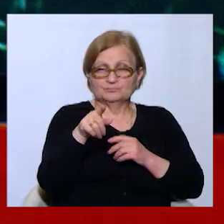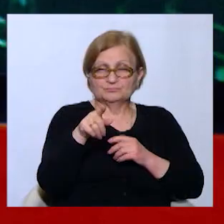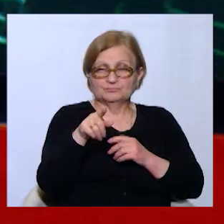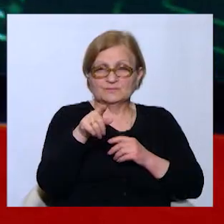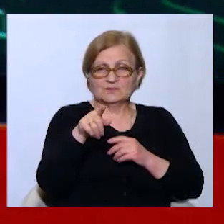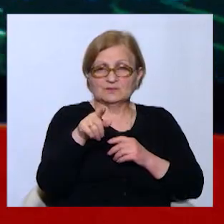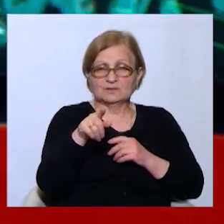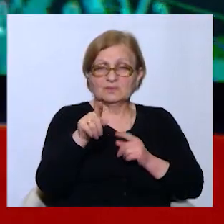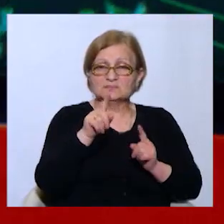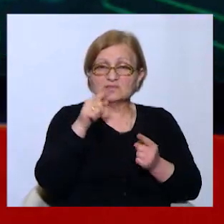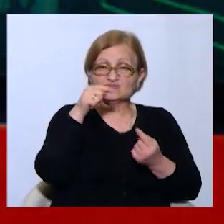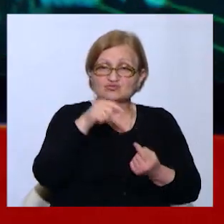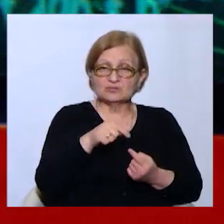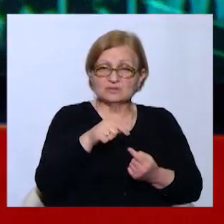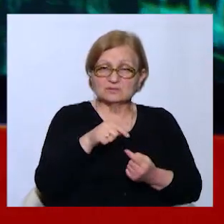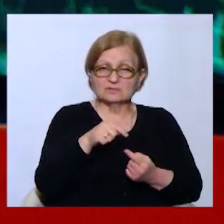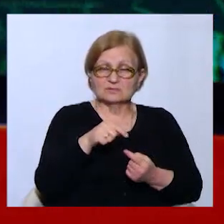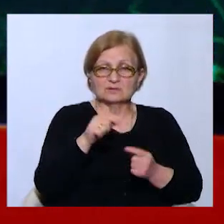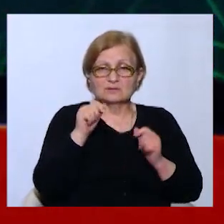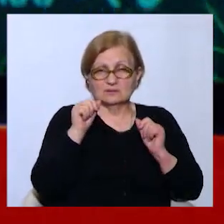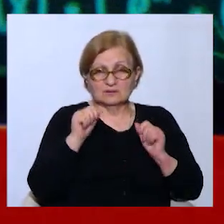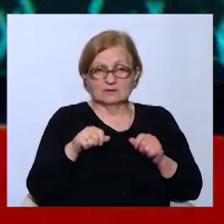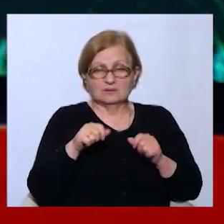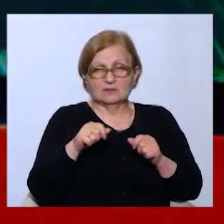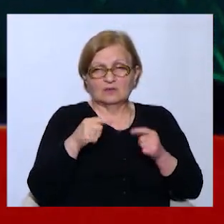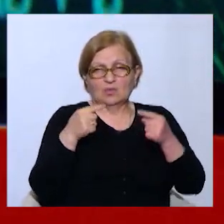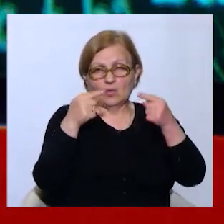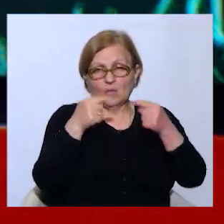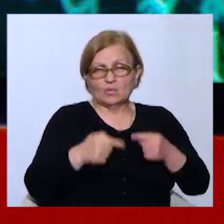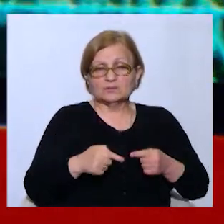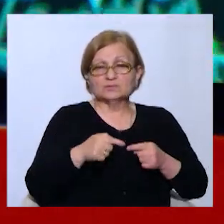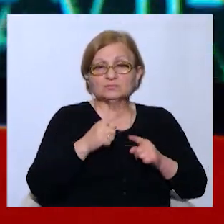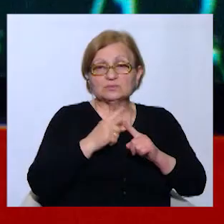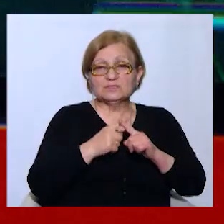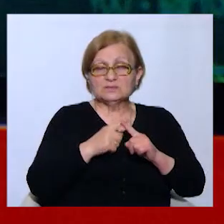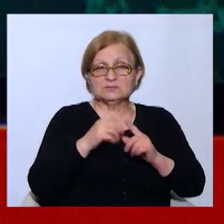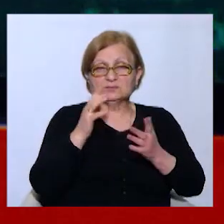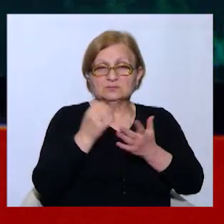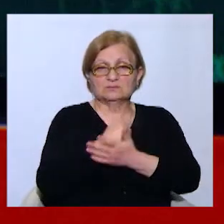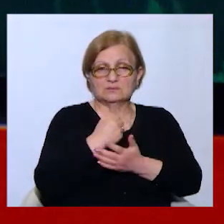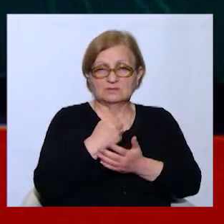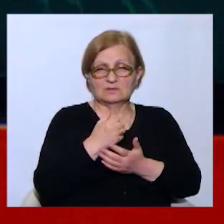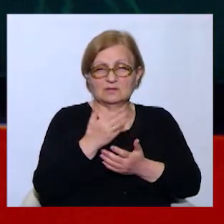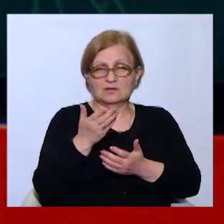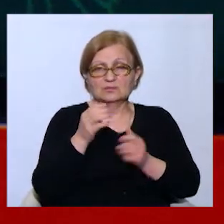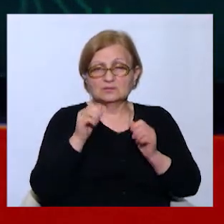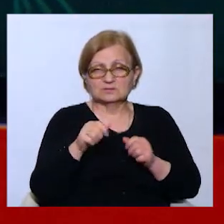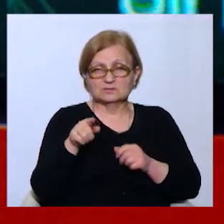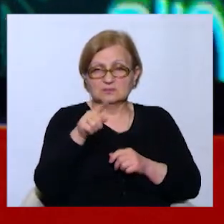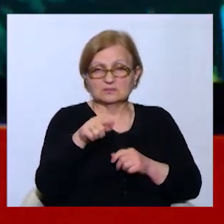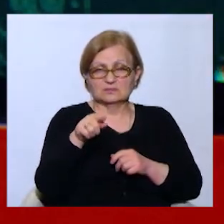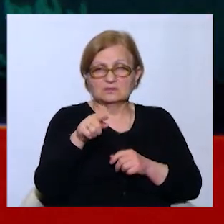რა შეესაბამება, აი მე უკვე შეგვიძლია კონკრეტული x-ის პოვნა. აი რომელი x-ისთვის გახდა აი